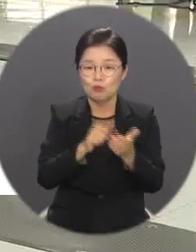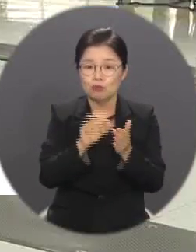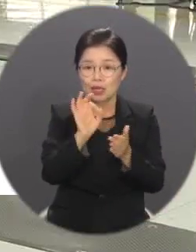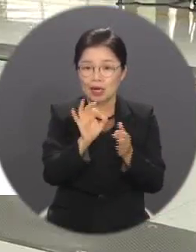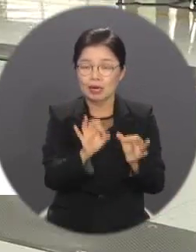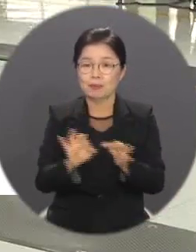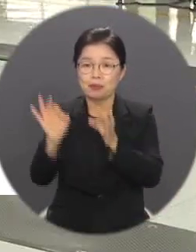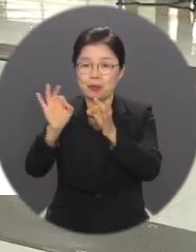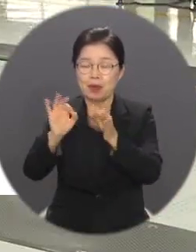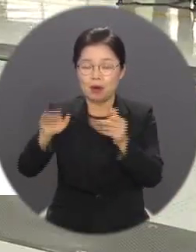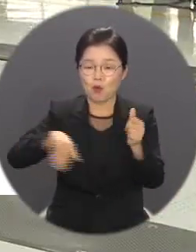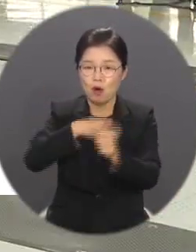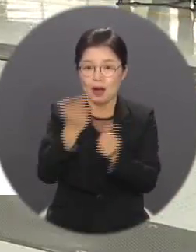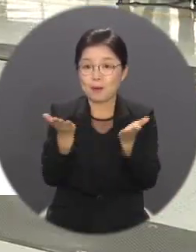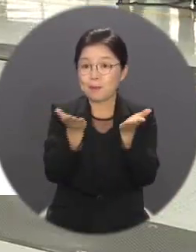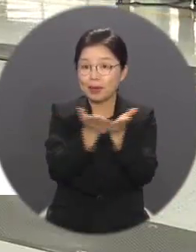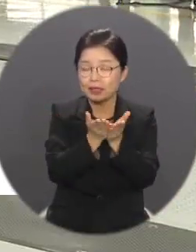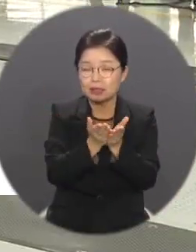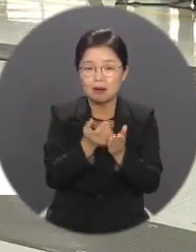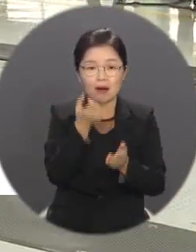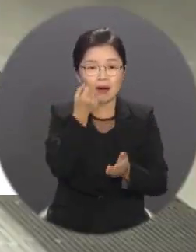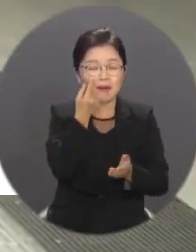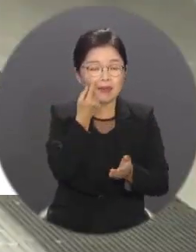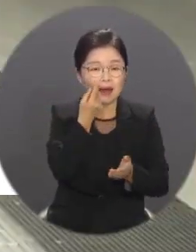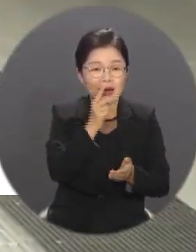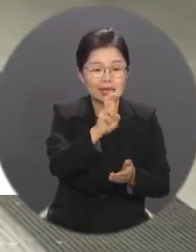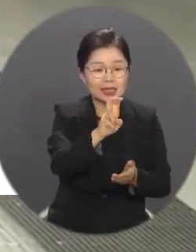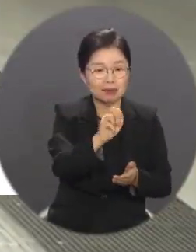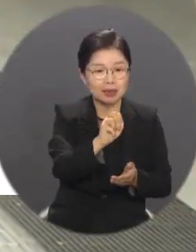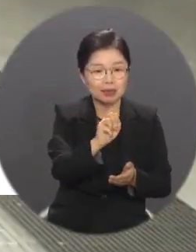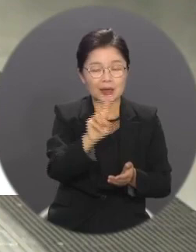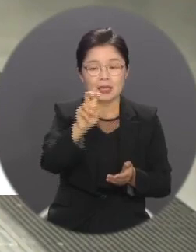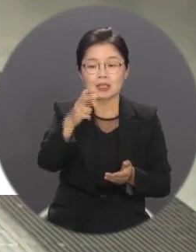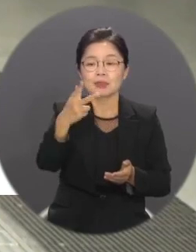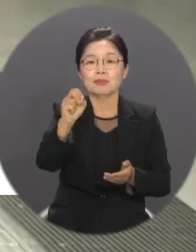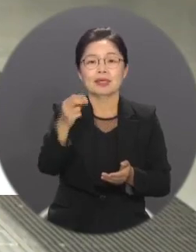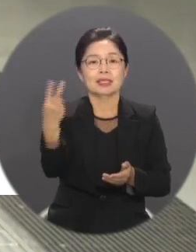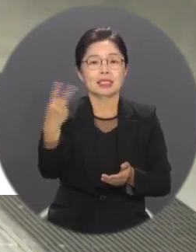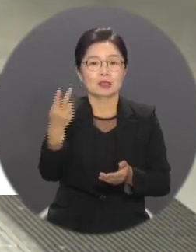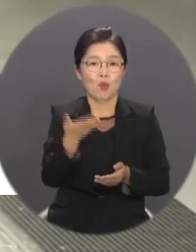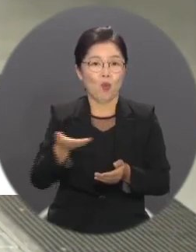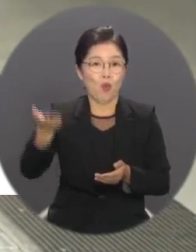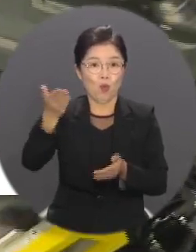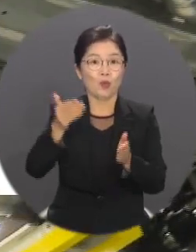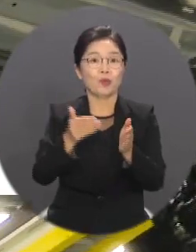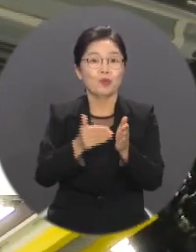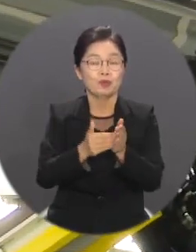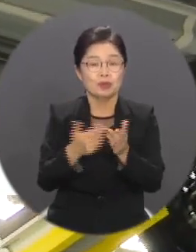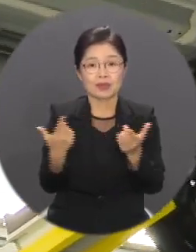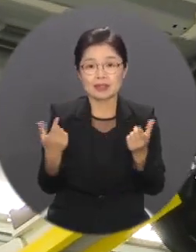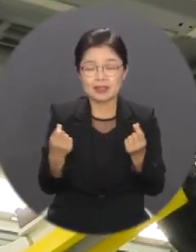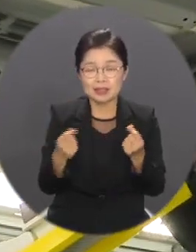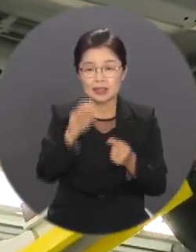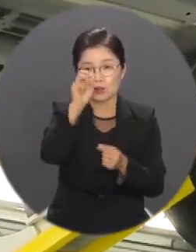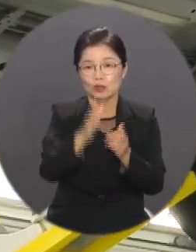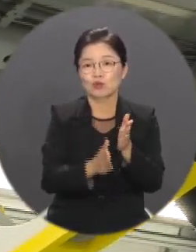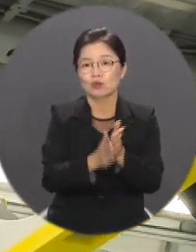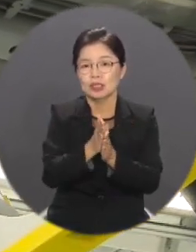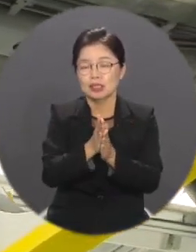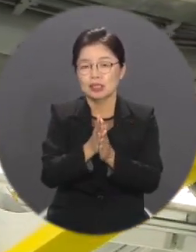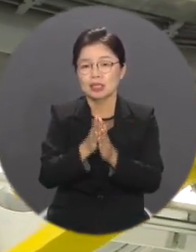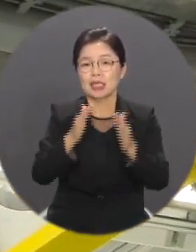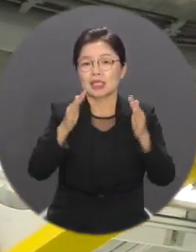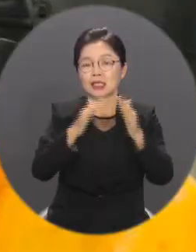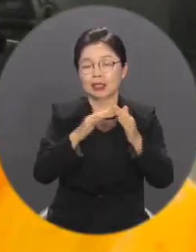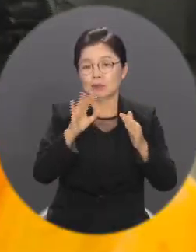상승 등을 고려해 월 20만원에서 272,000 원 으로 늘렸습니다 이와 함께 광주시는 주거와